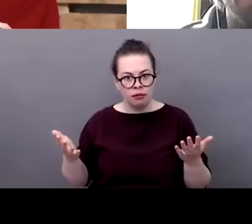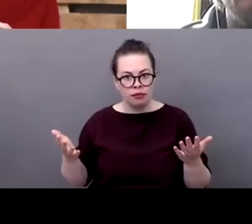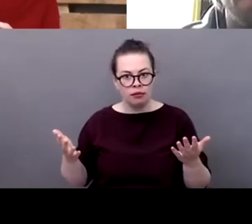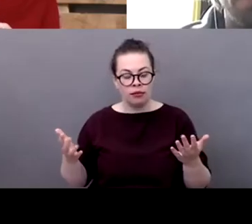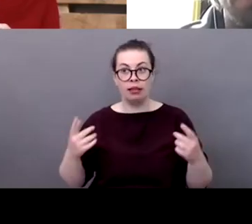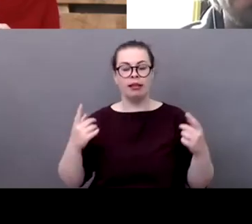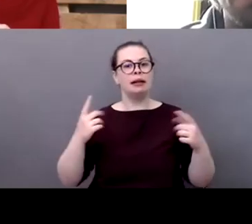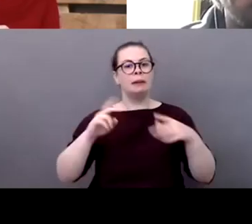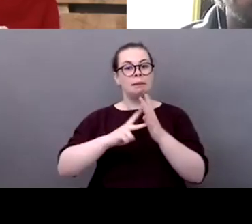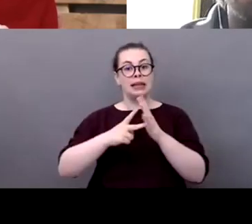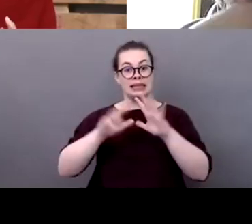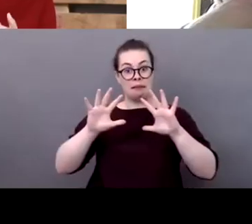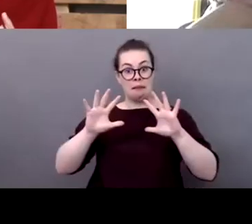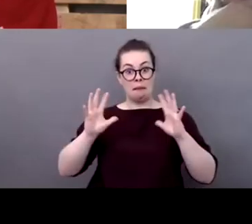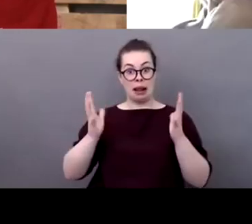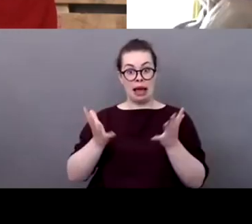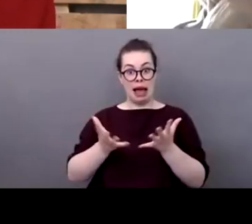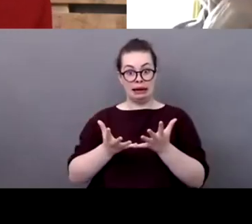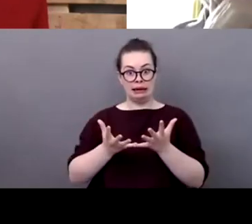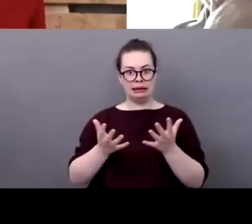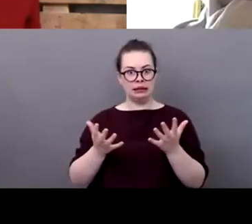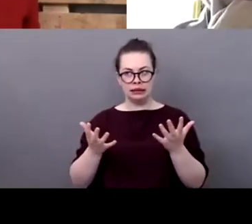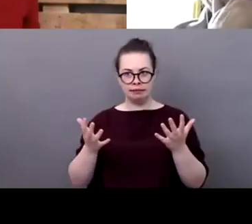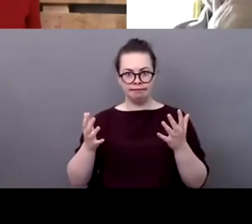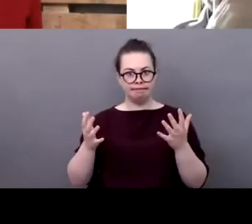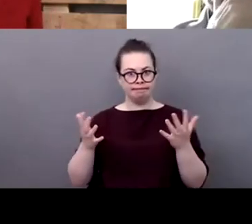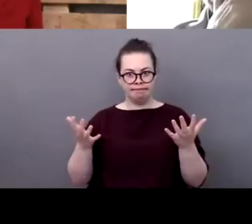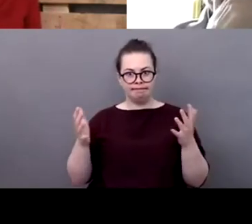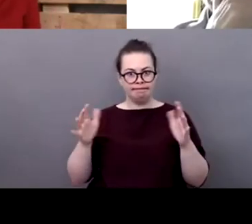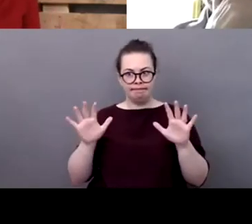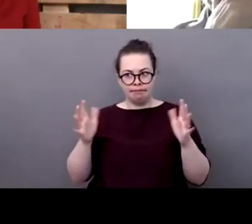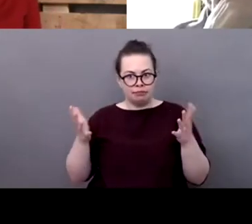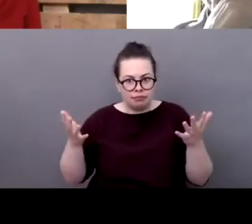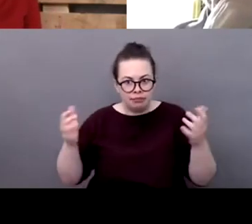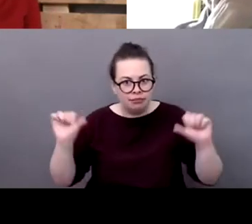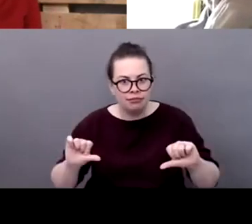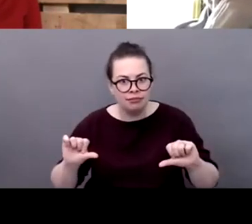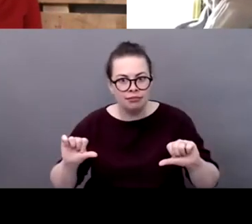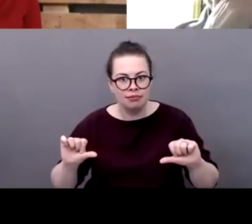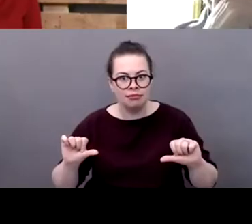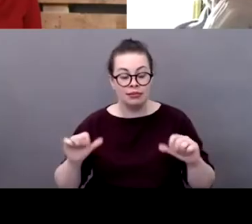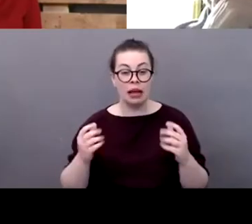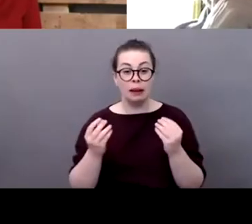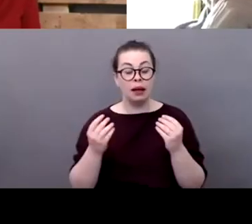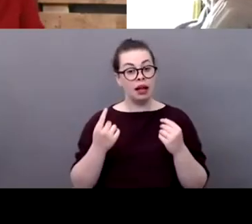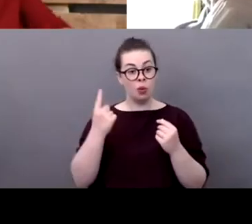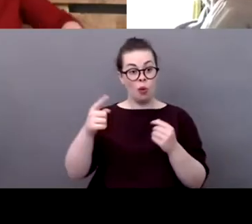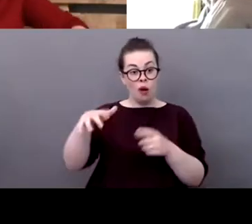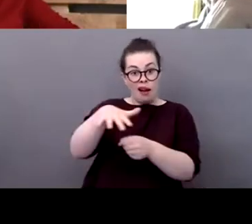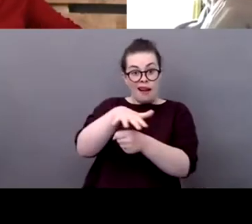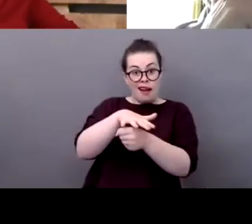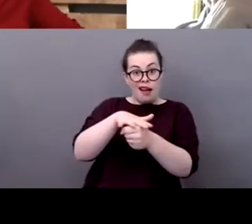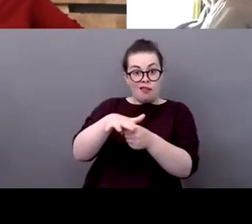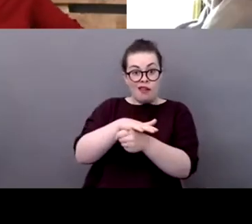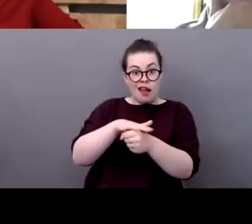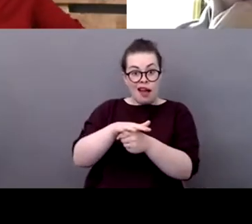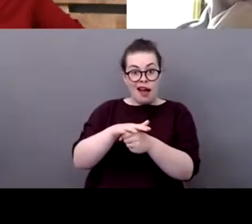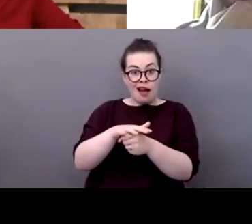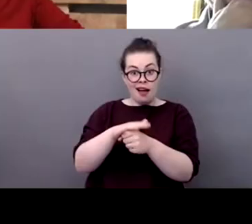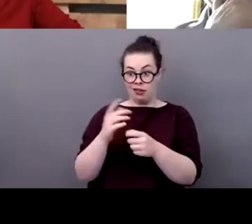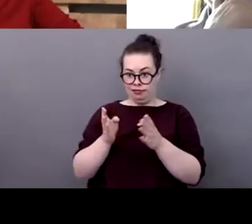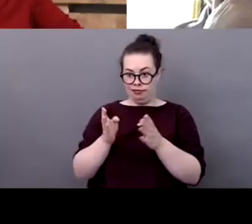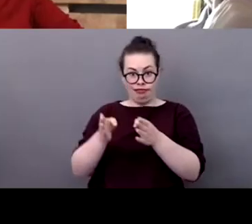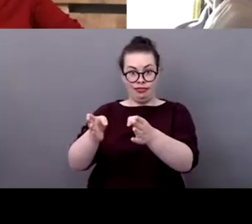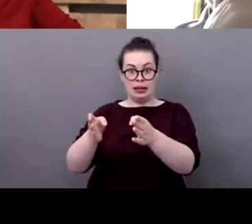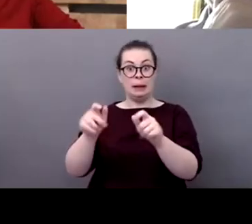même endroit, par le fait de les véhiculer jusqu'à cet endroit, mais c'est aussi la compétition en elle-même et tout ce qui tourne autour. Et donc chaque événement